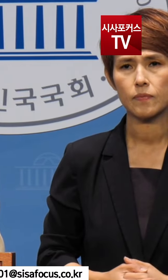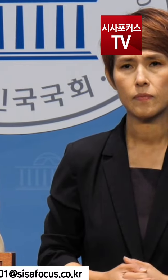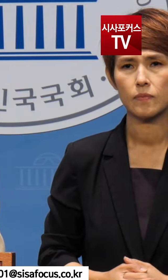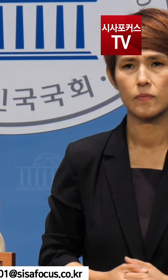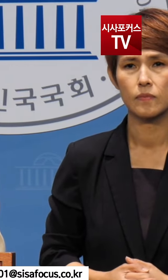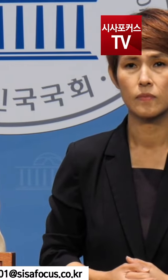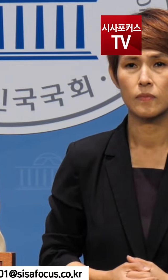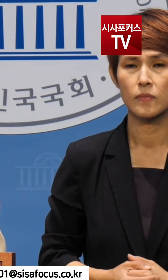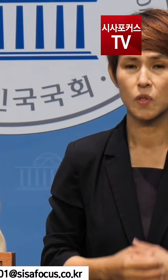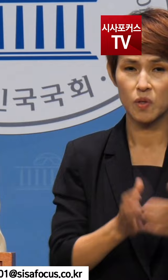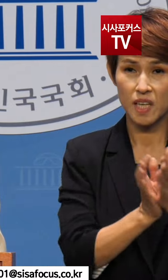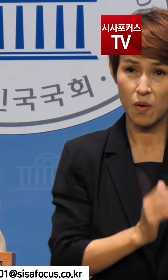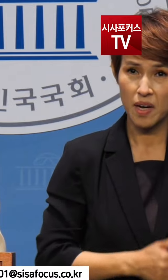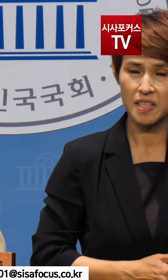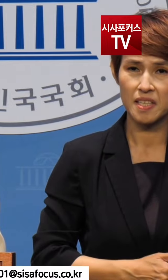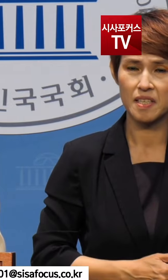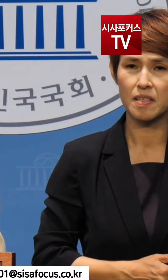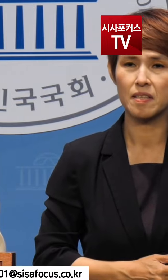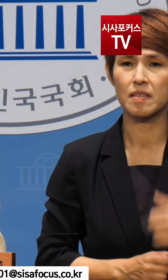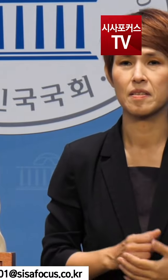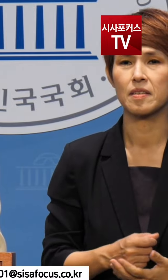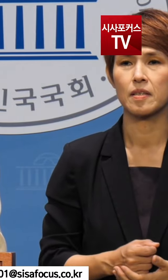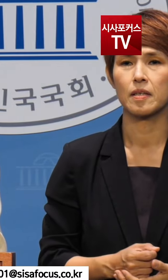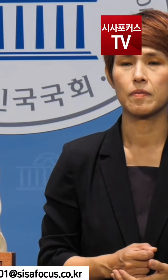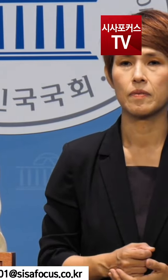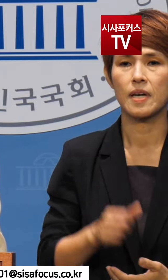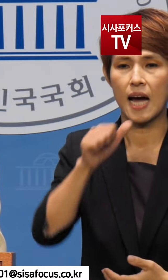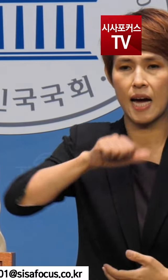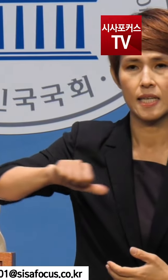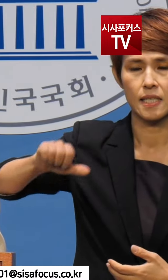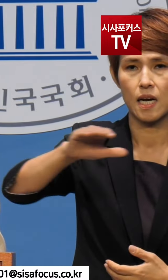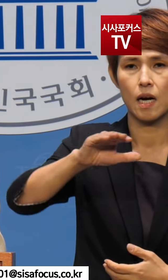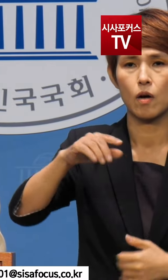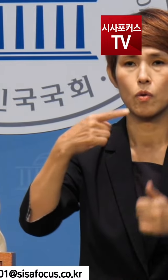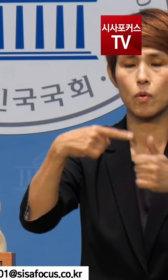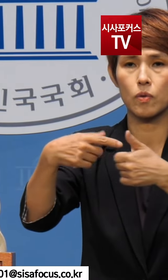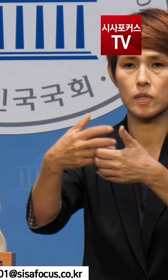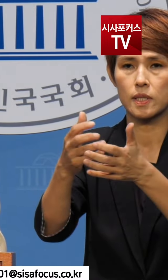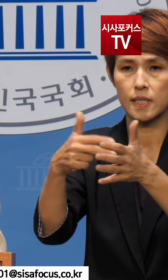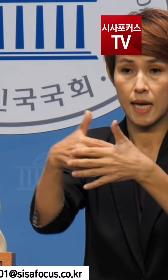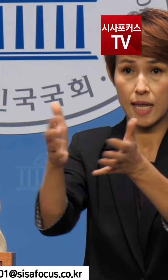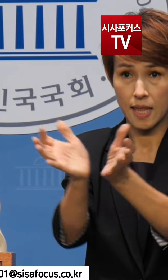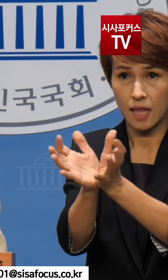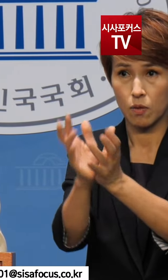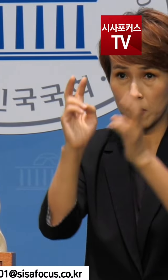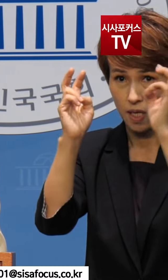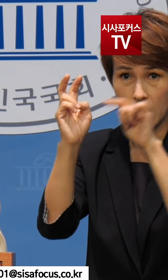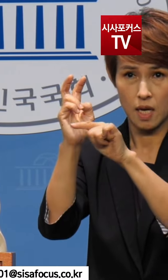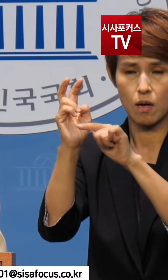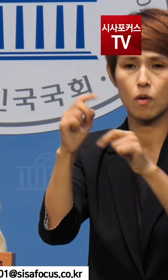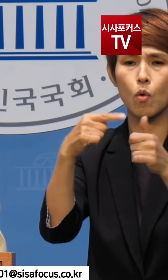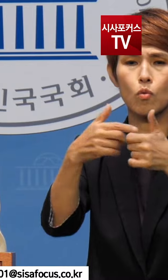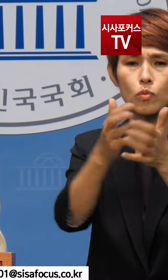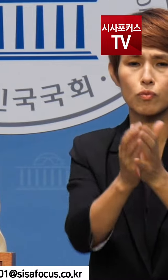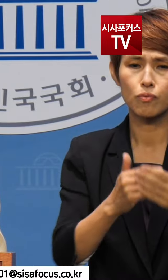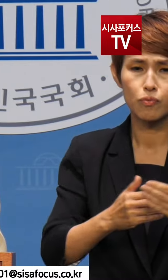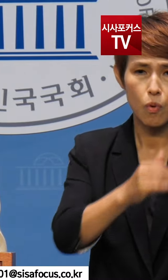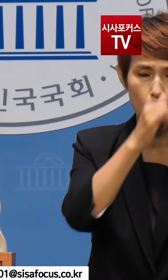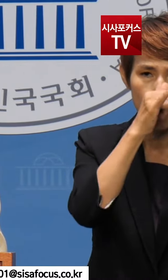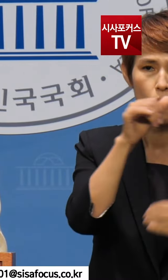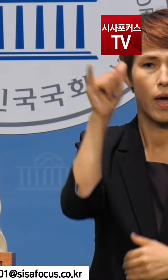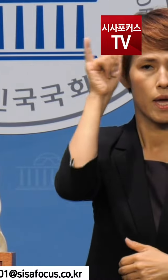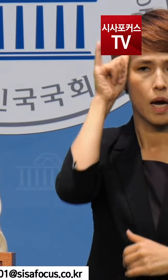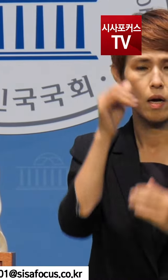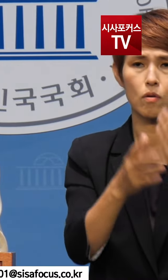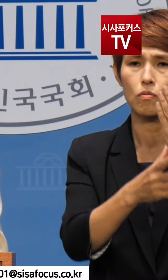더군다나 이주호 장관이 MB 때 구축하고 운영해왔던 아시아교육재단 기업들에게 교육부가 추진해온 AI